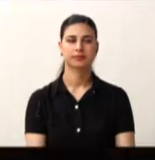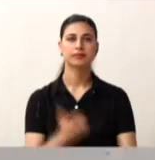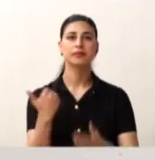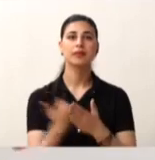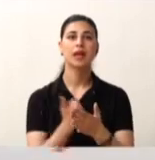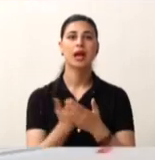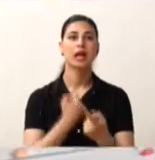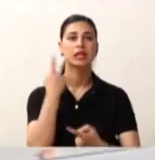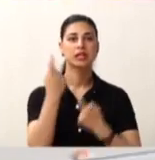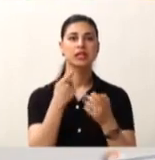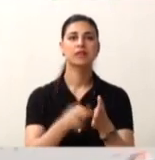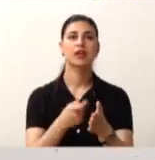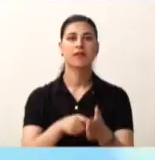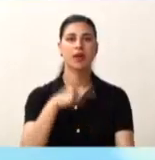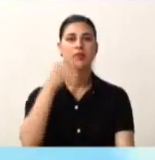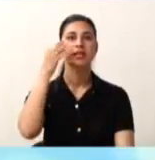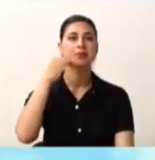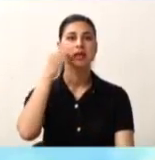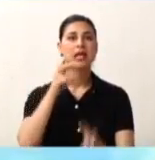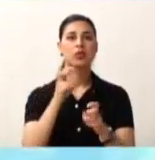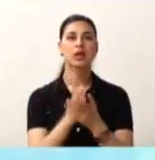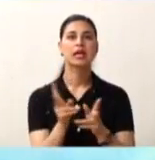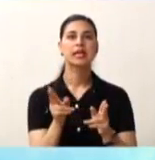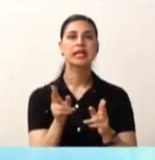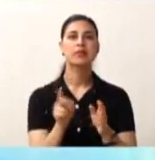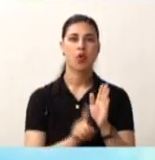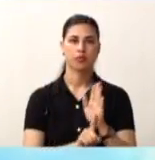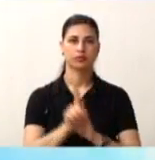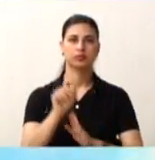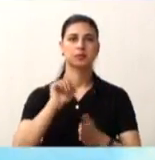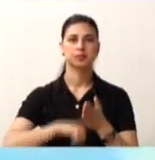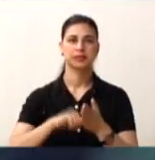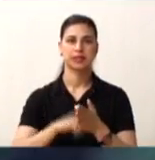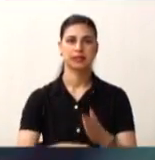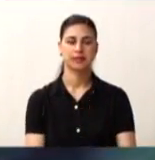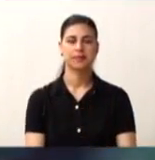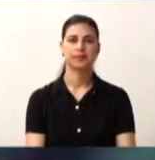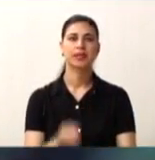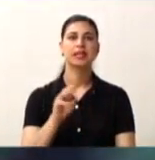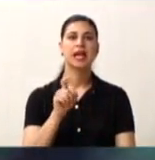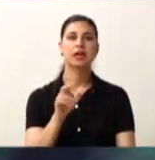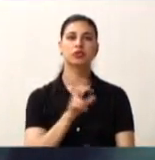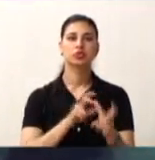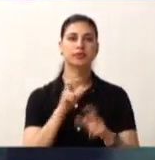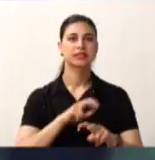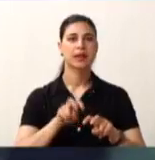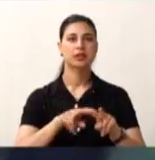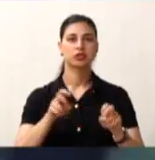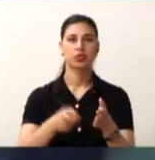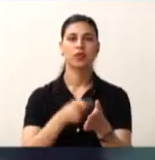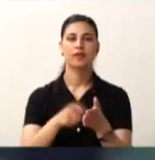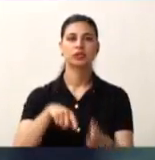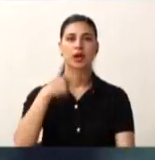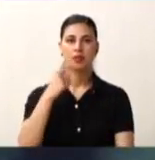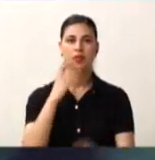ახალი კვლევის თანახმად, ტკბილეული შეიძლება იყოს კიბოს მაპროვოცირებელი მიზეზი. ტეხასის უნივერსიტეტის სამედიცინო კვლევაში